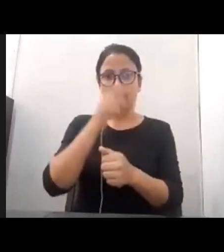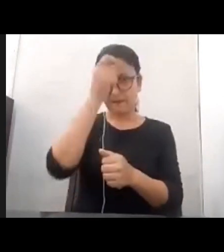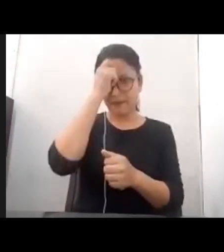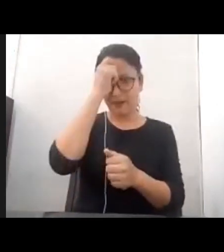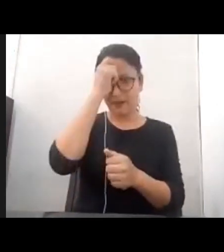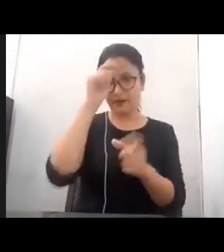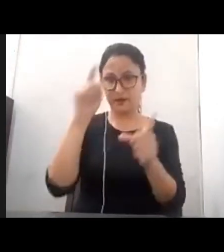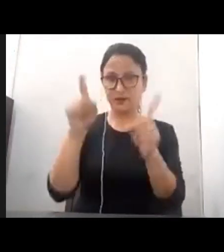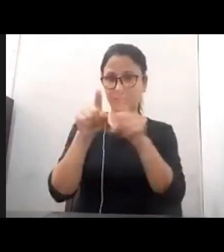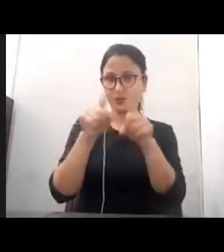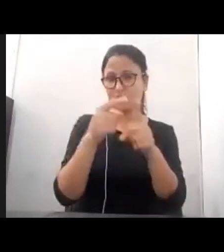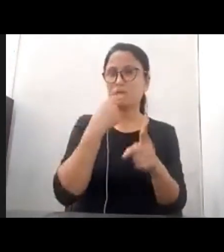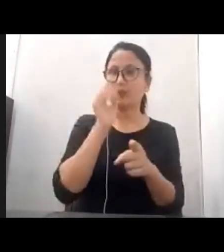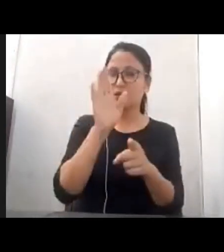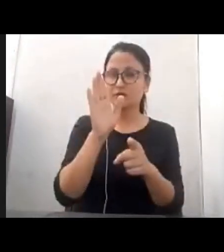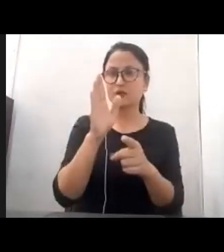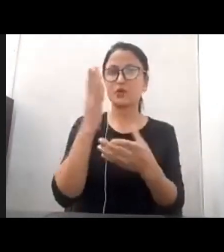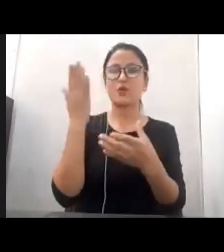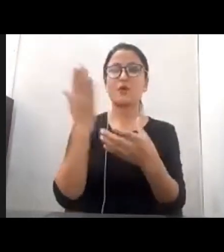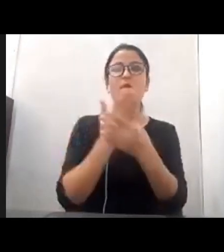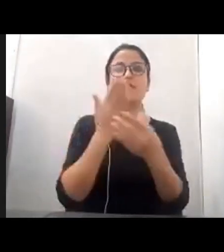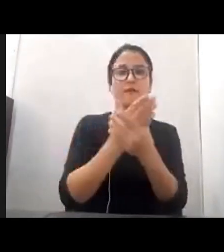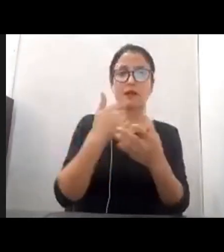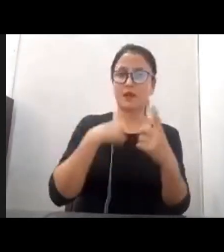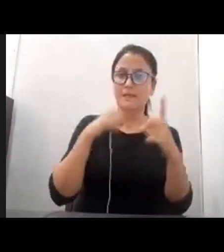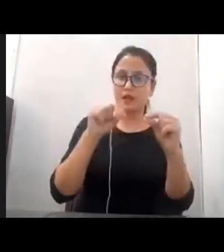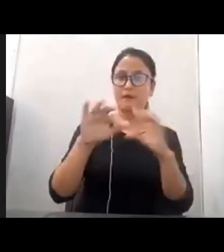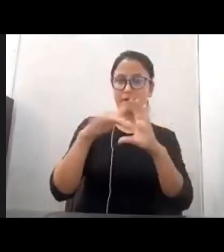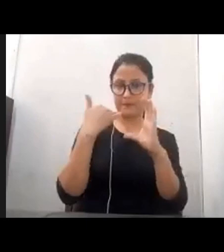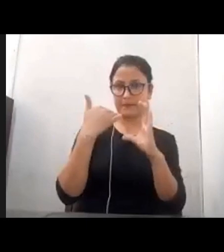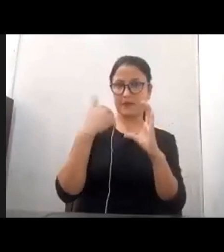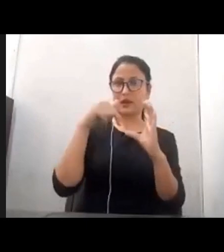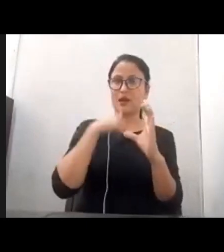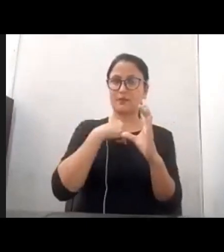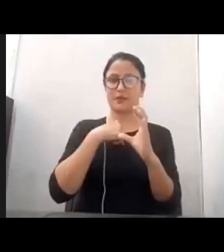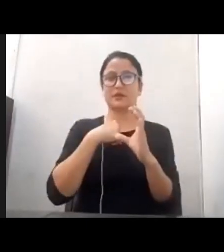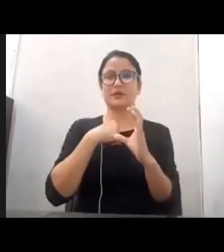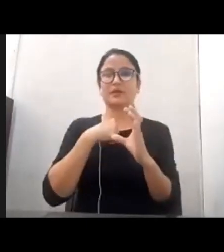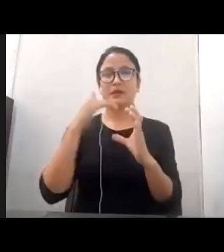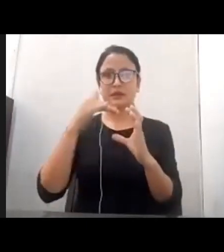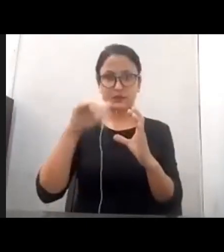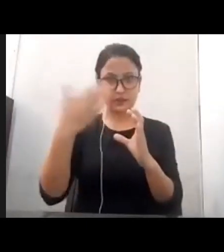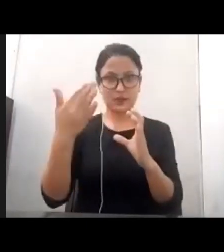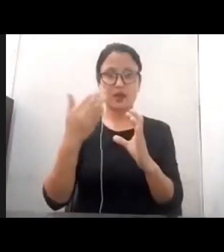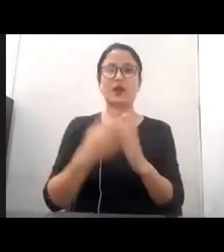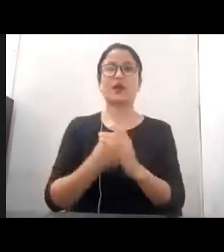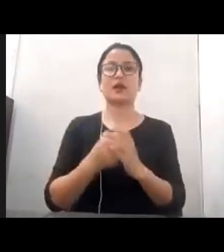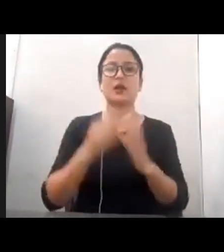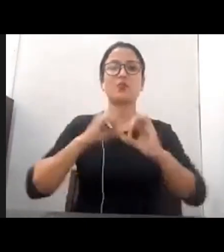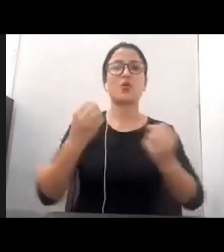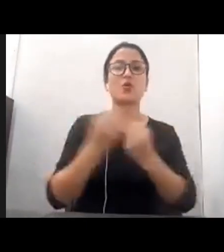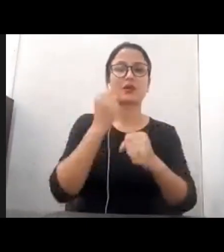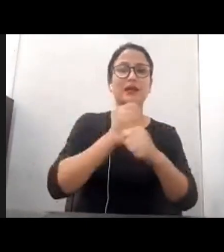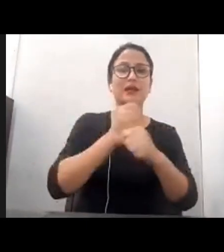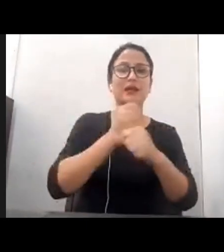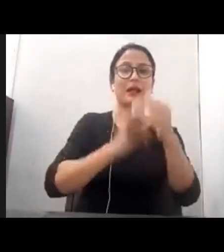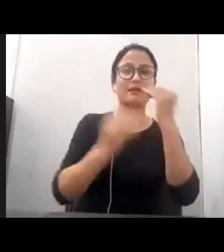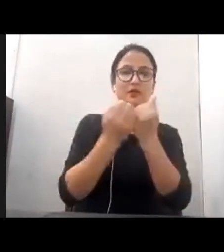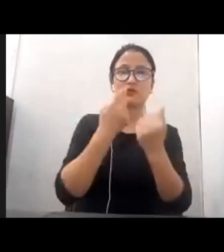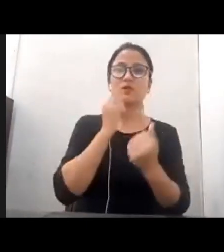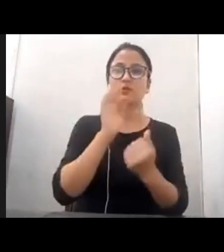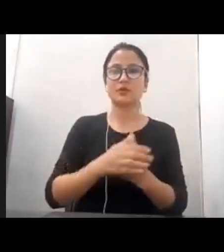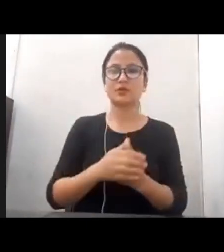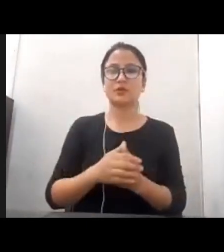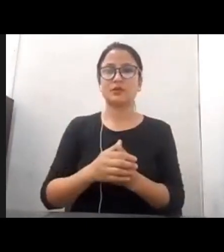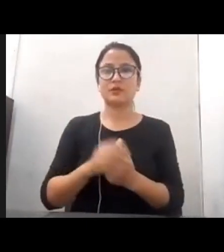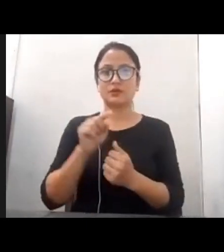चाहियो, हामी चाहिँ मतलब यसलाई चाहिँ म्याक्सिमम् युज गर्छौँ भनेर भन्नुभएको छ। त्यो चिजलाई चाहिँ हाम्रो लागि त गर्वको विषय